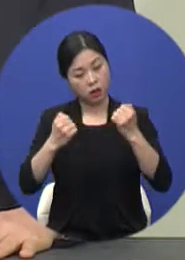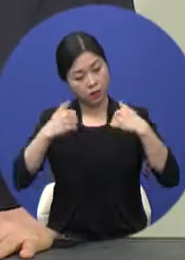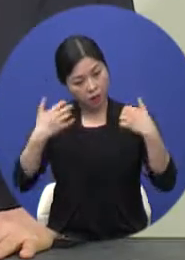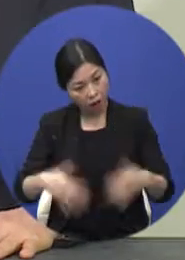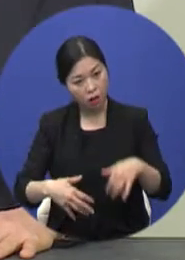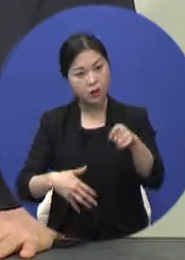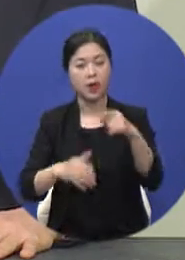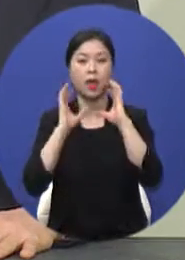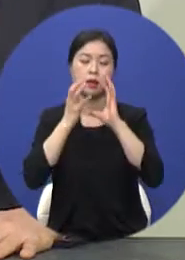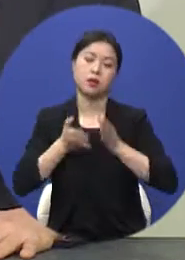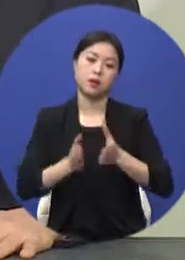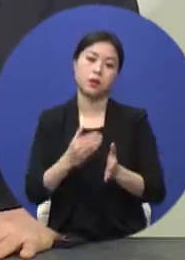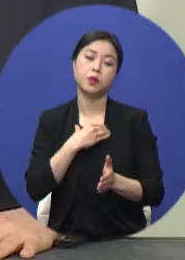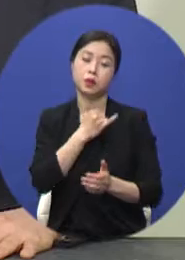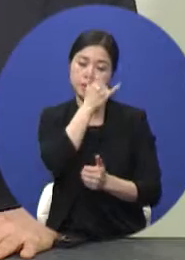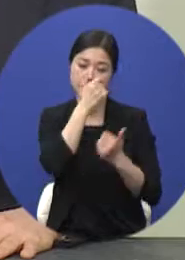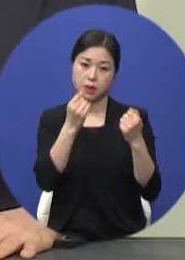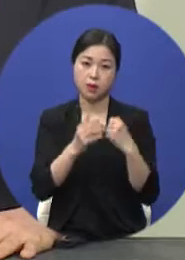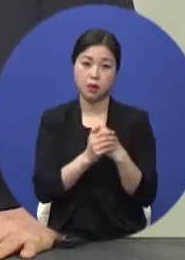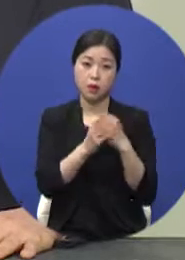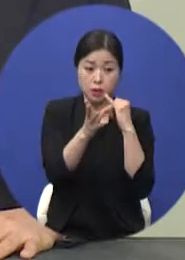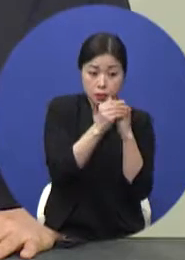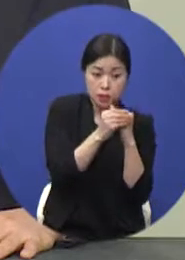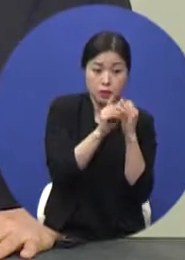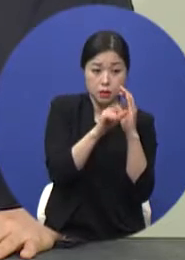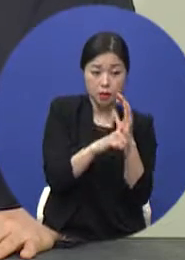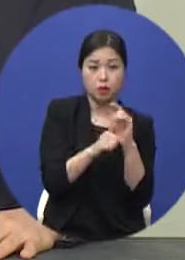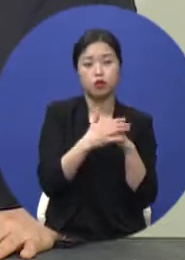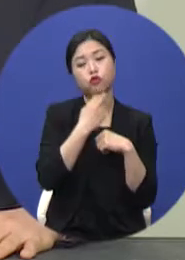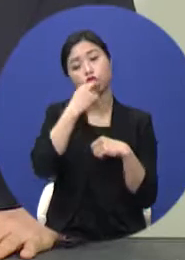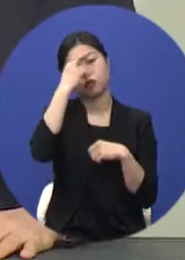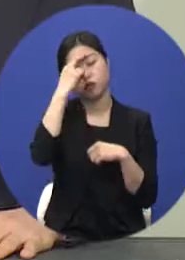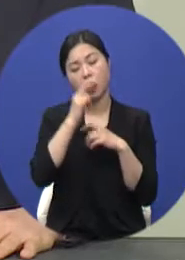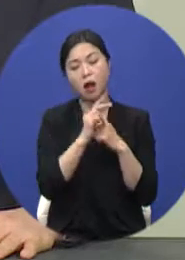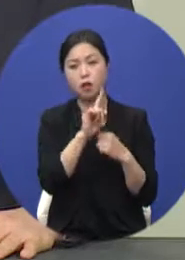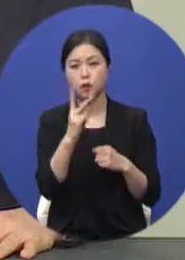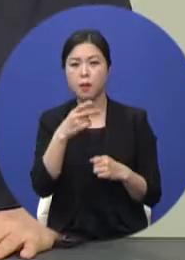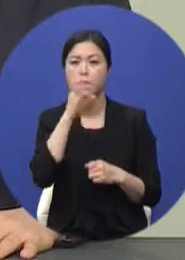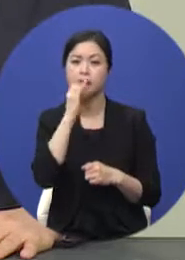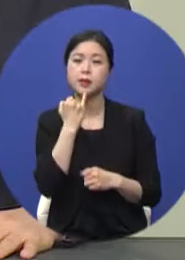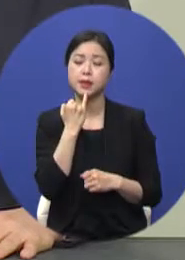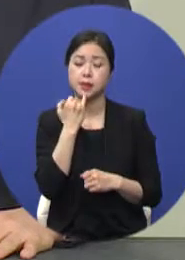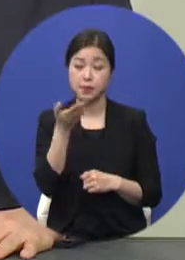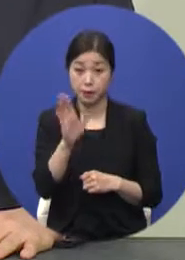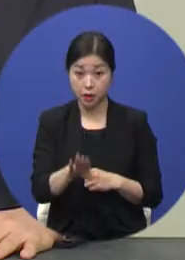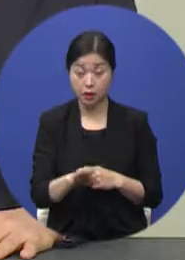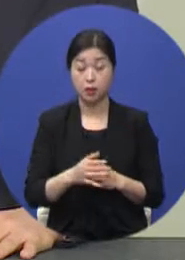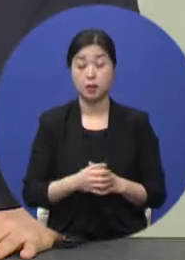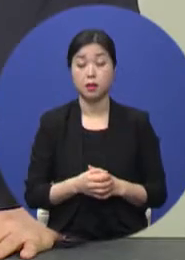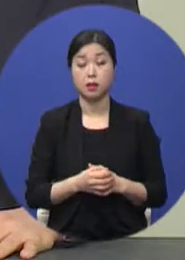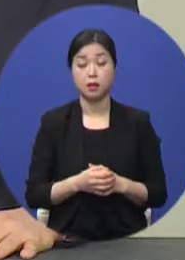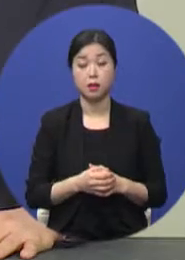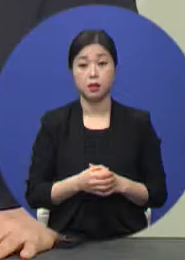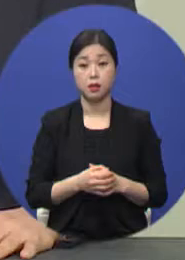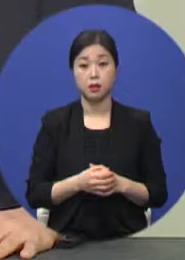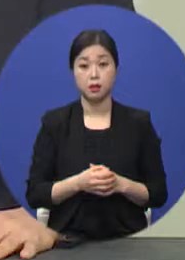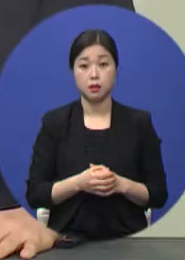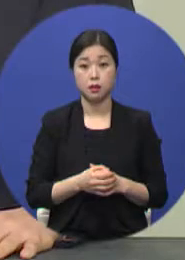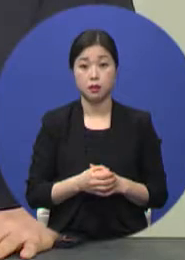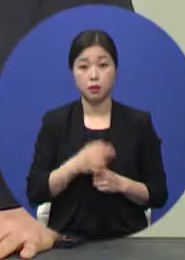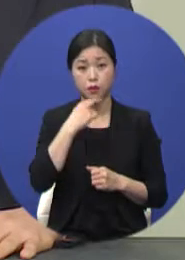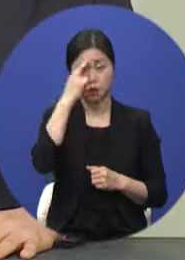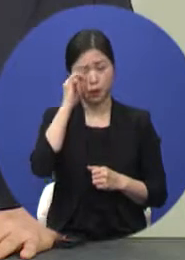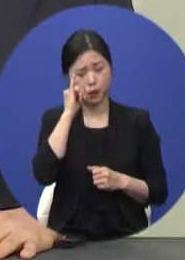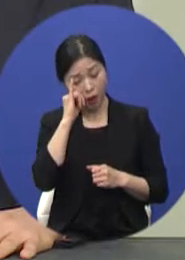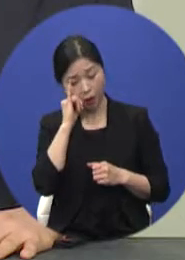부작용이 많기 때문에 임신했을 때는 그 술은 어쩌다 한 잔 먹는 거는 상관이 없지만 그렇지만은 이게 알코올